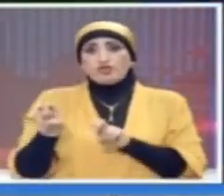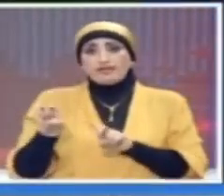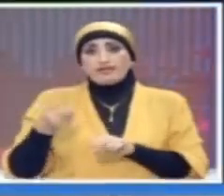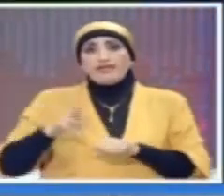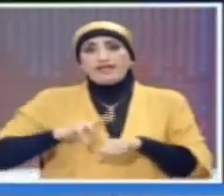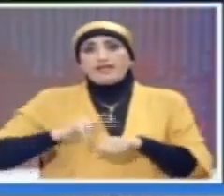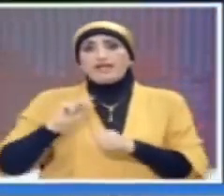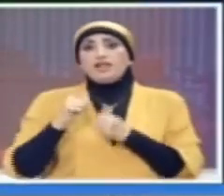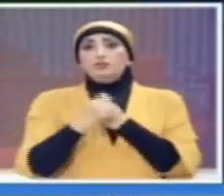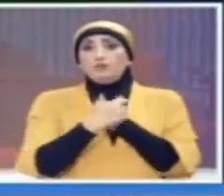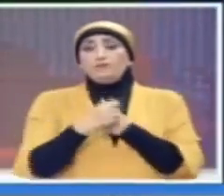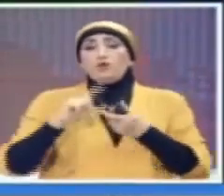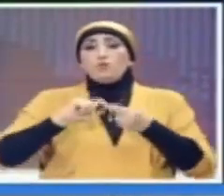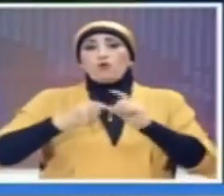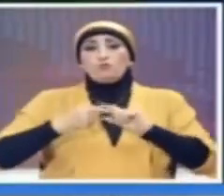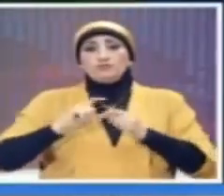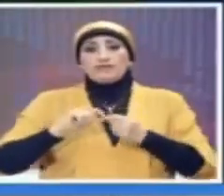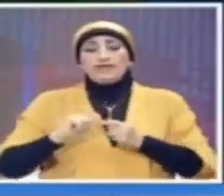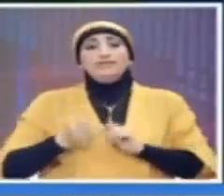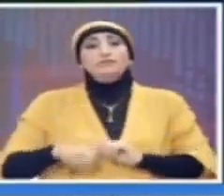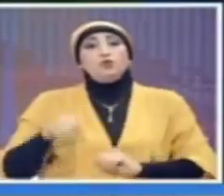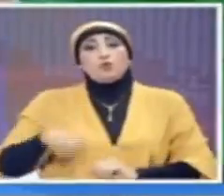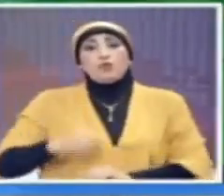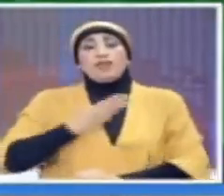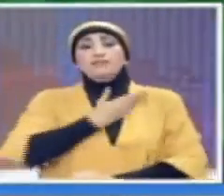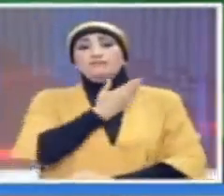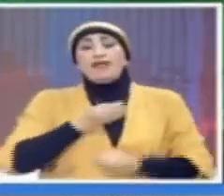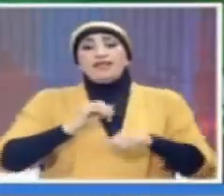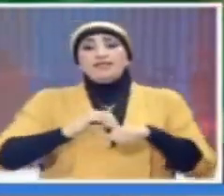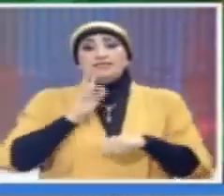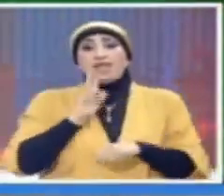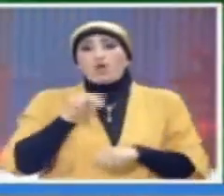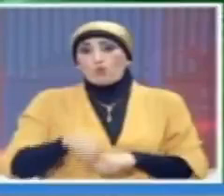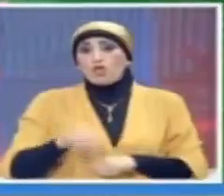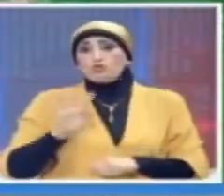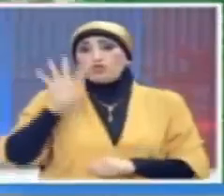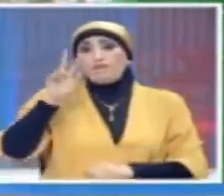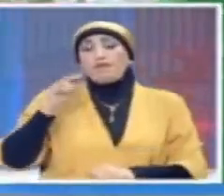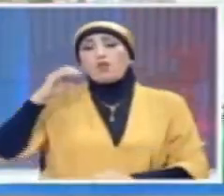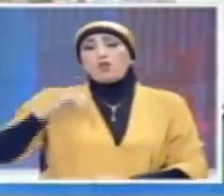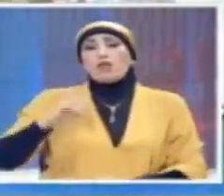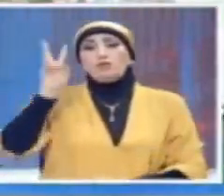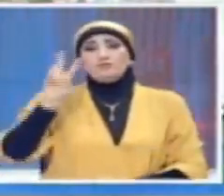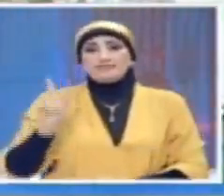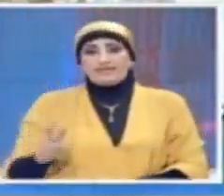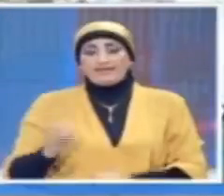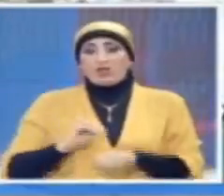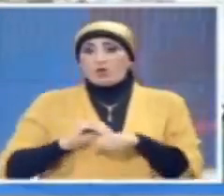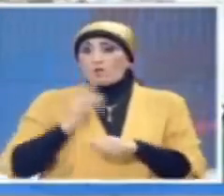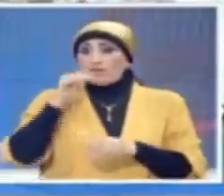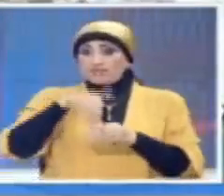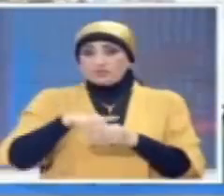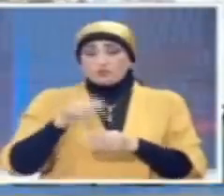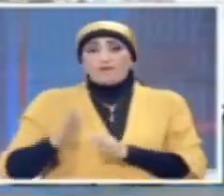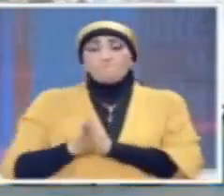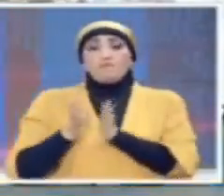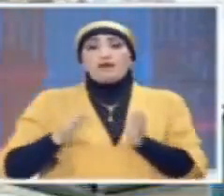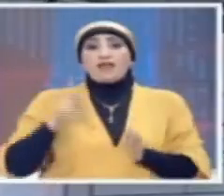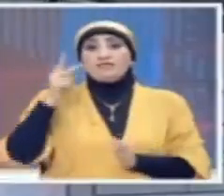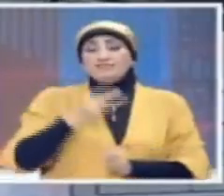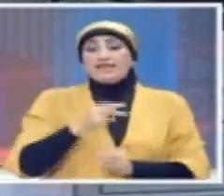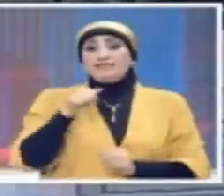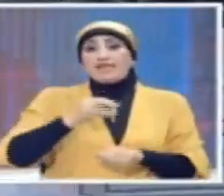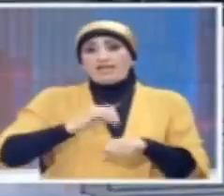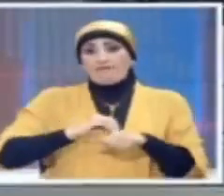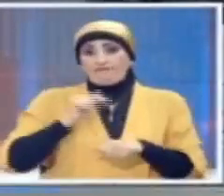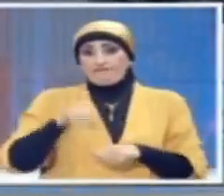الشرقية، إضافة إلى دمياط وبورسعيد والإسماعيلية وشمال وجنوب سيناء. ويحق التصويت في المرحلة